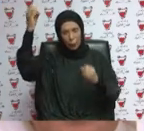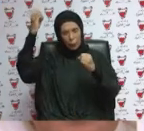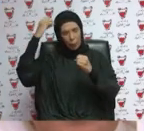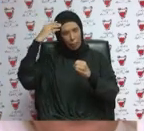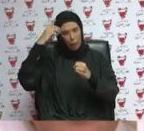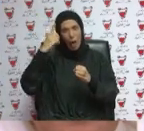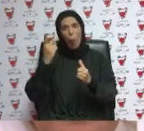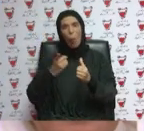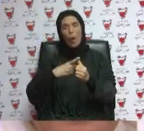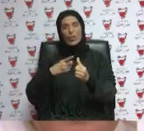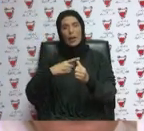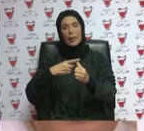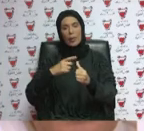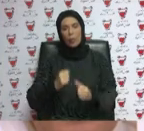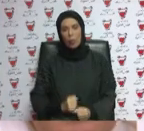سبحانه وتعالى